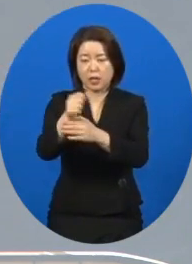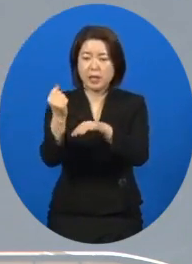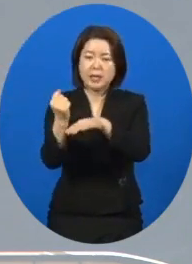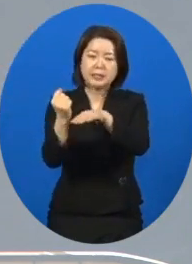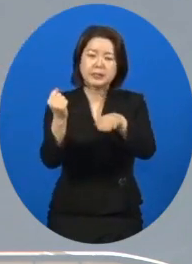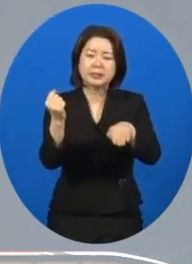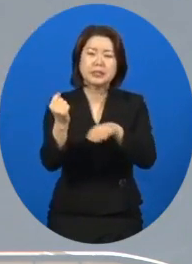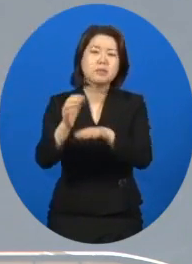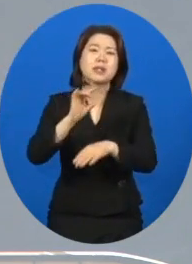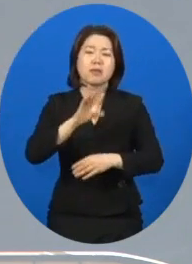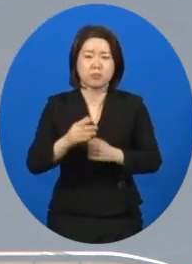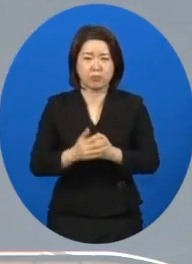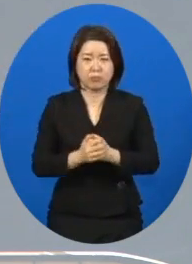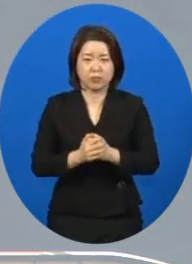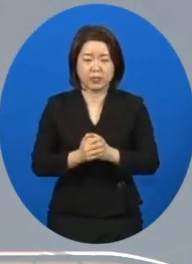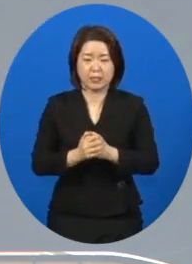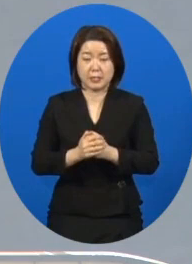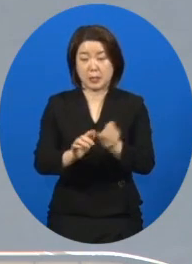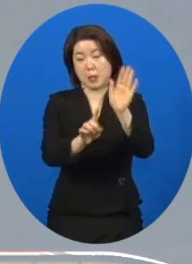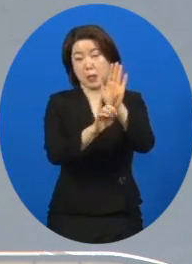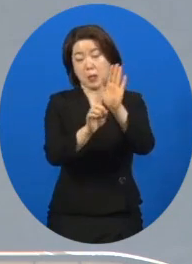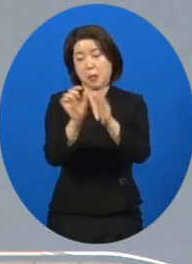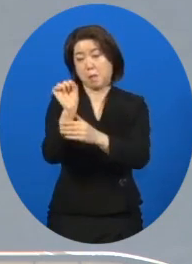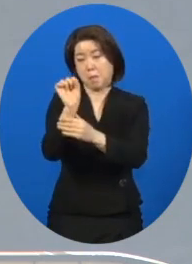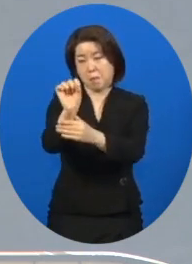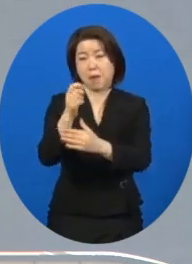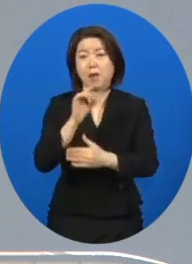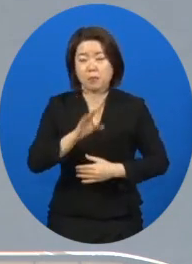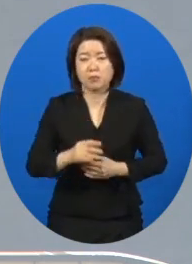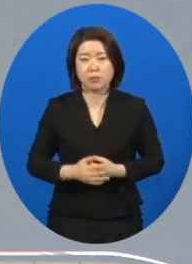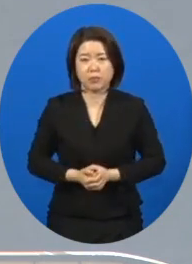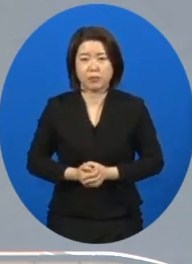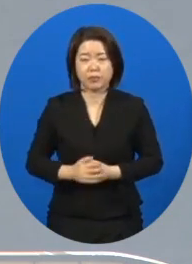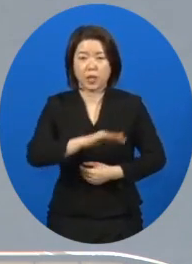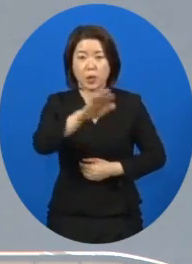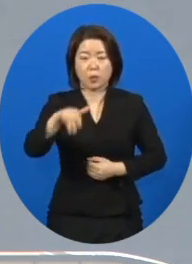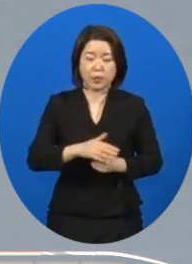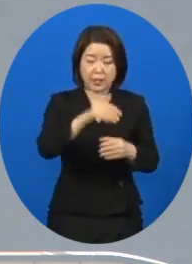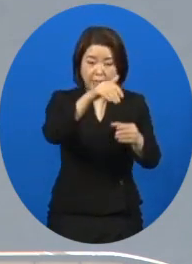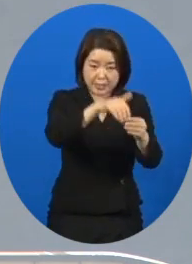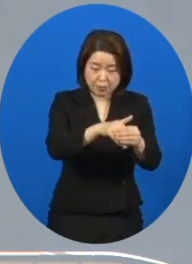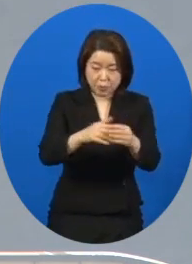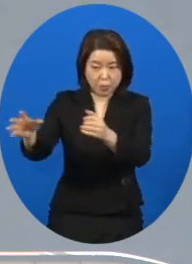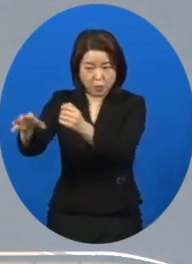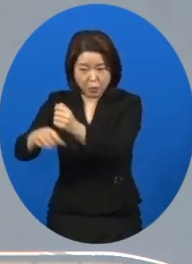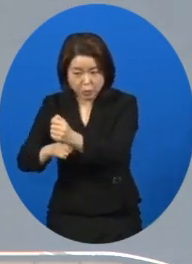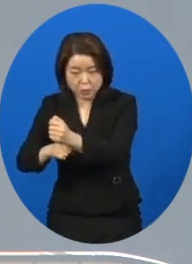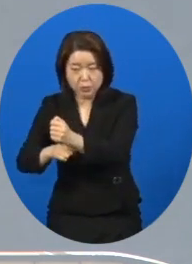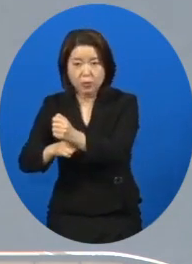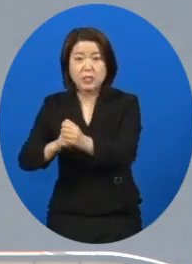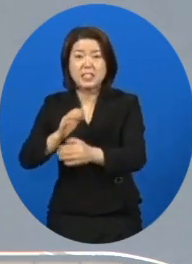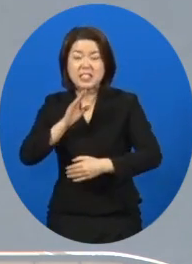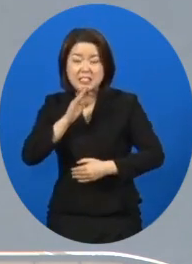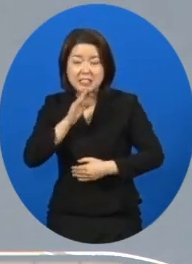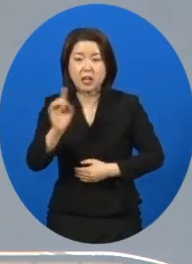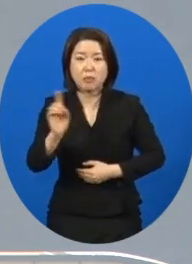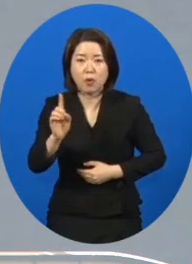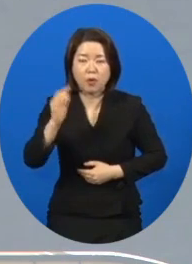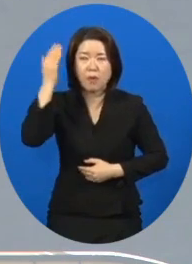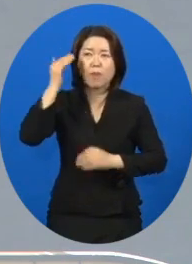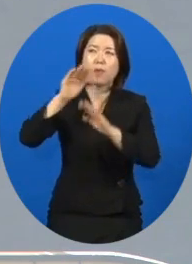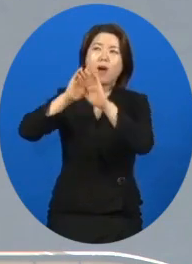그림자예요. 상징에 불과해요. 우리가 심고 거두는 것의 진짜는